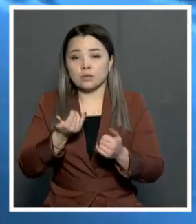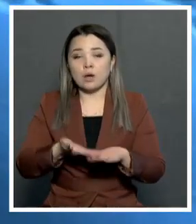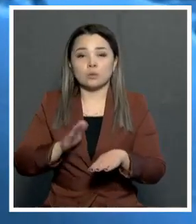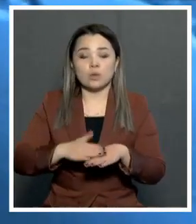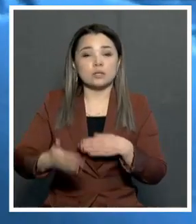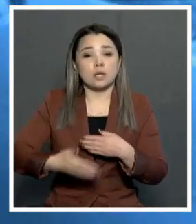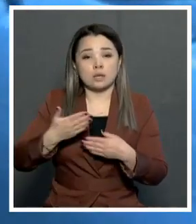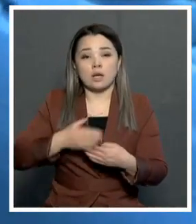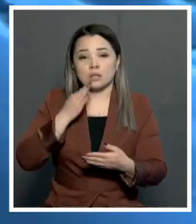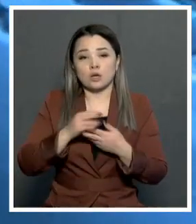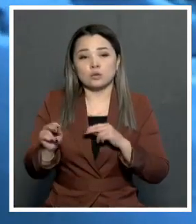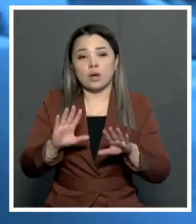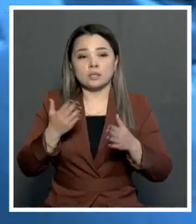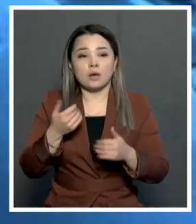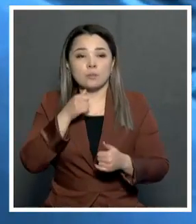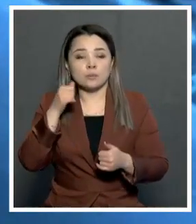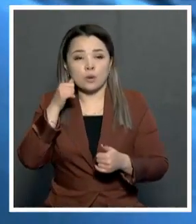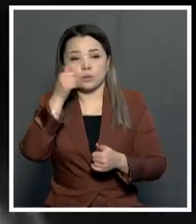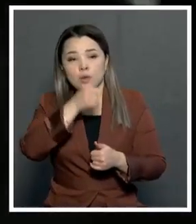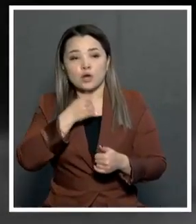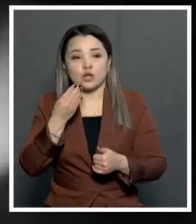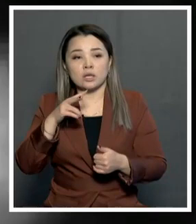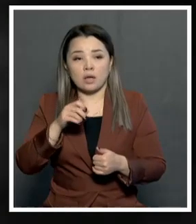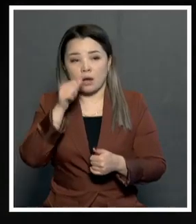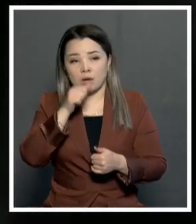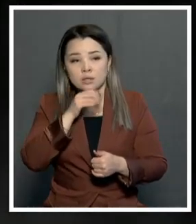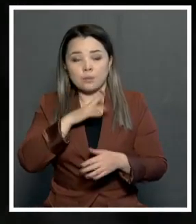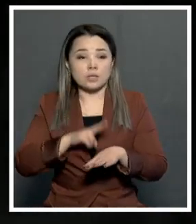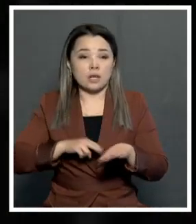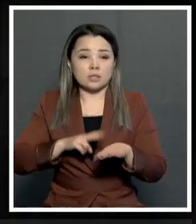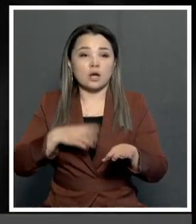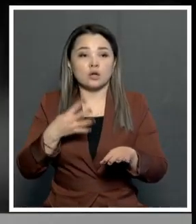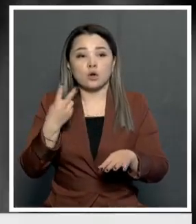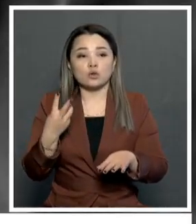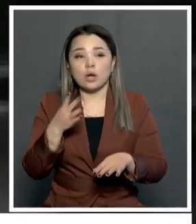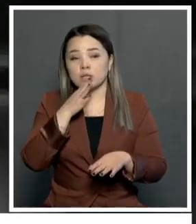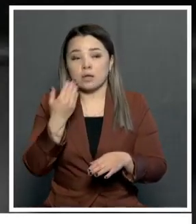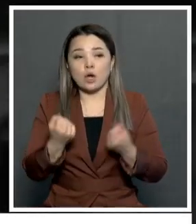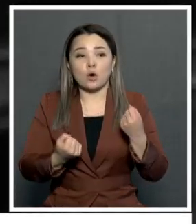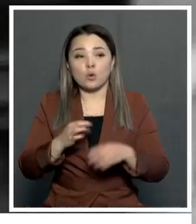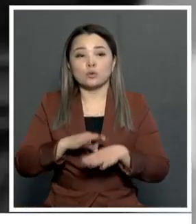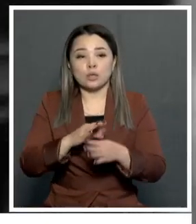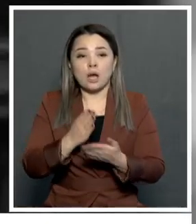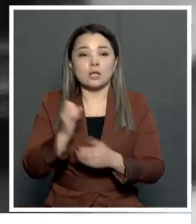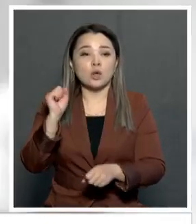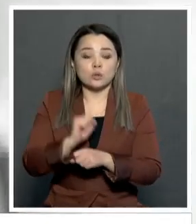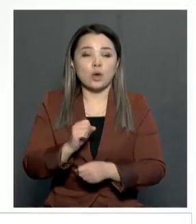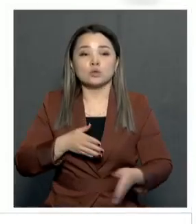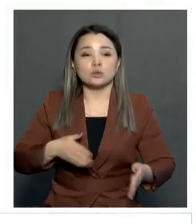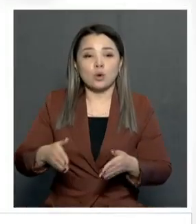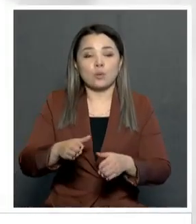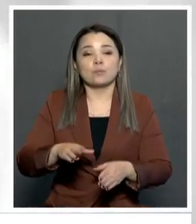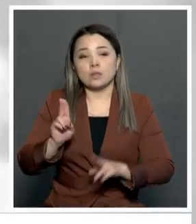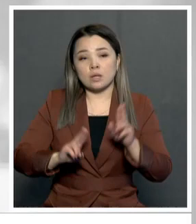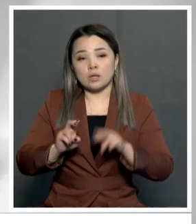жаза қалады. Қайғылы оқиға өткен жылдың шілде айында болған. Инспекторлар қалада 43 жастағы көлік жүргізушісін тоқтатып, жол ережесін бұзып,